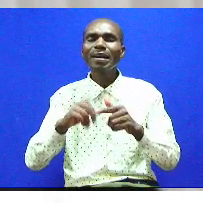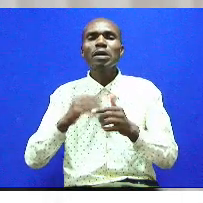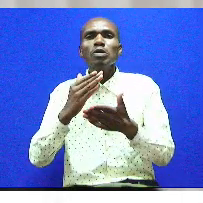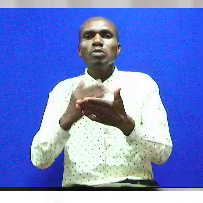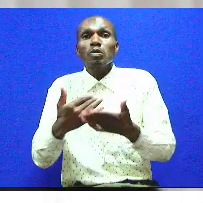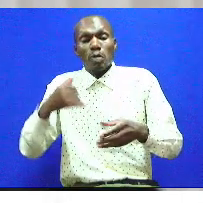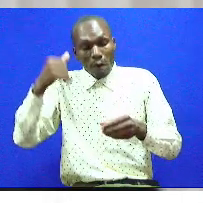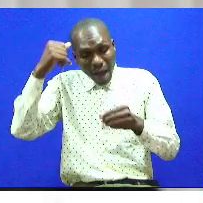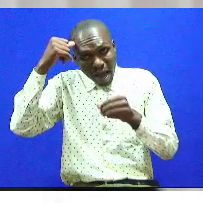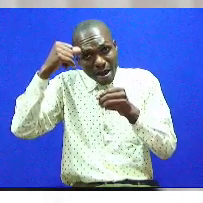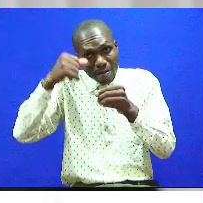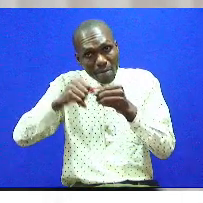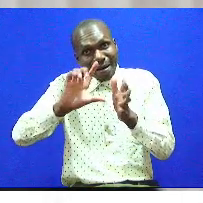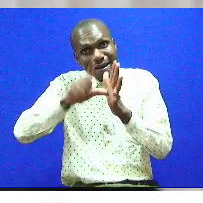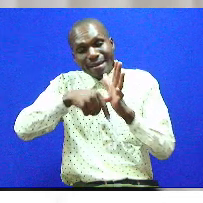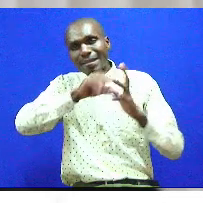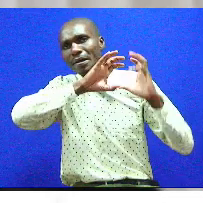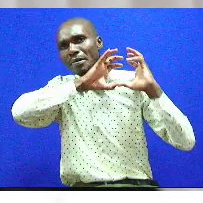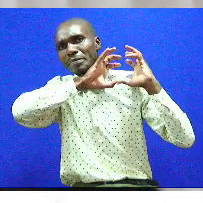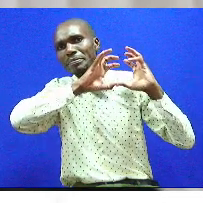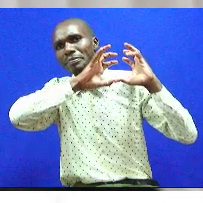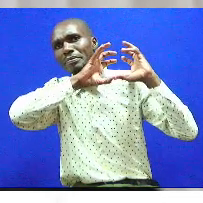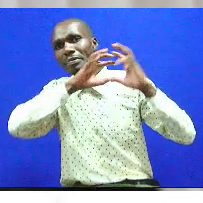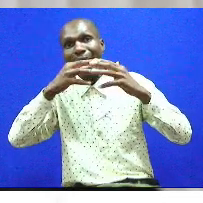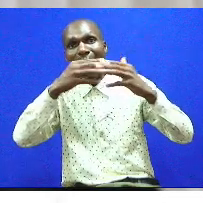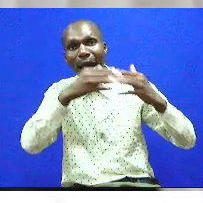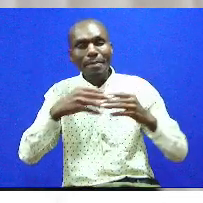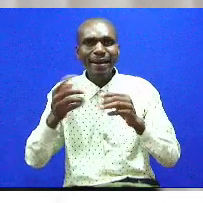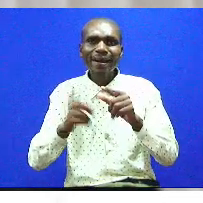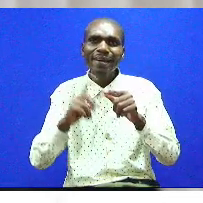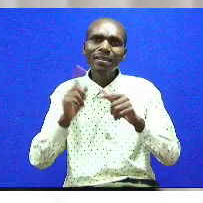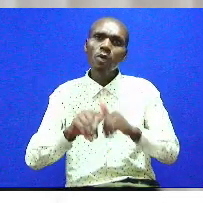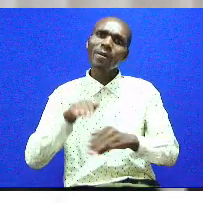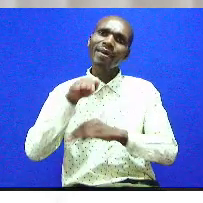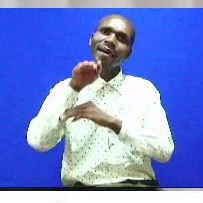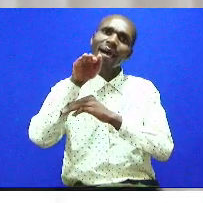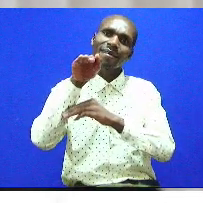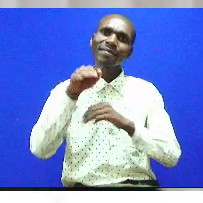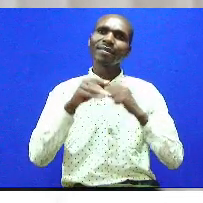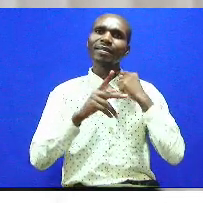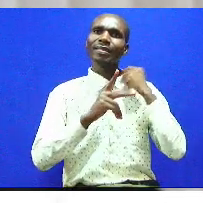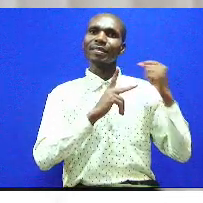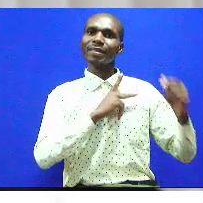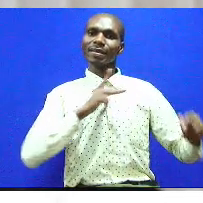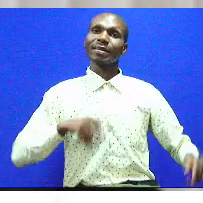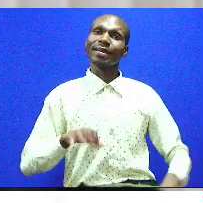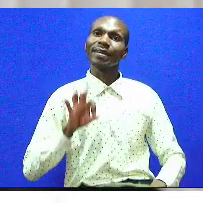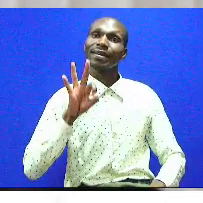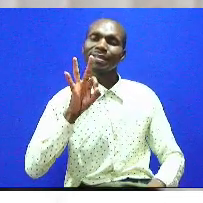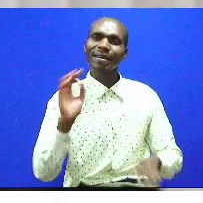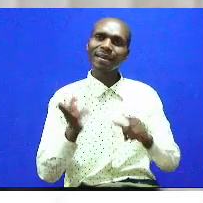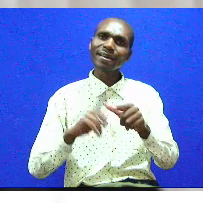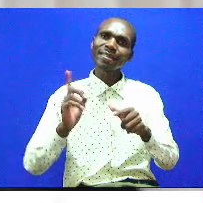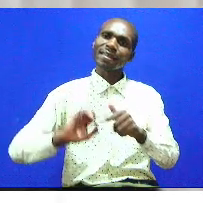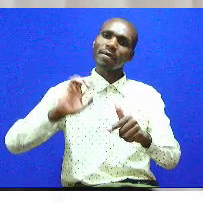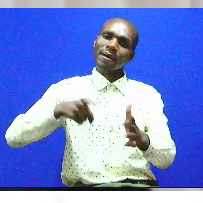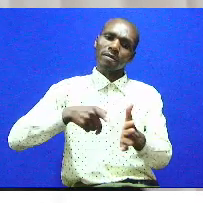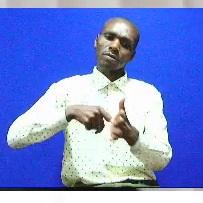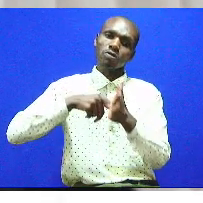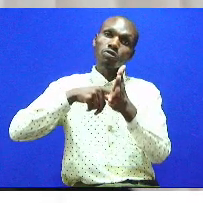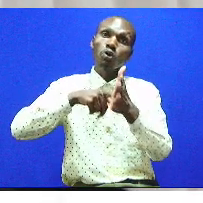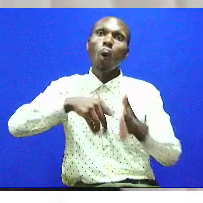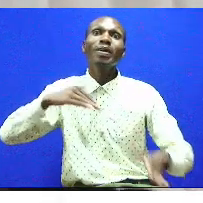ngana obosoku, aba anginamba itetue, wakatiba ongwa, aba gaka wakabutorua, wakabama ama